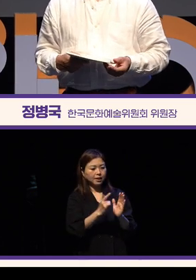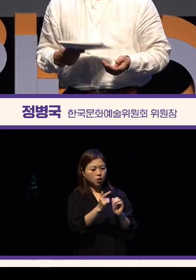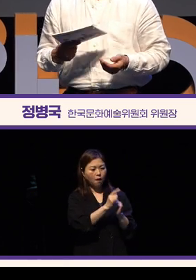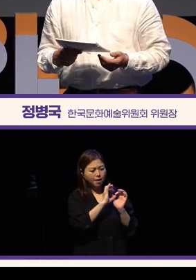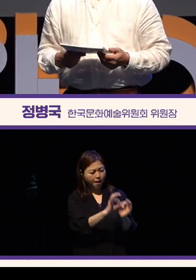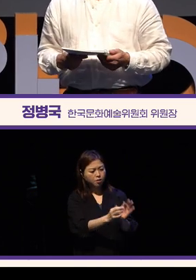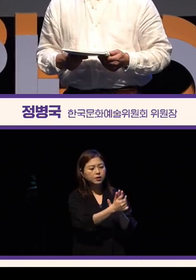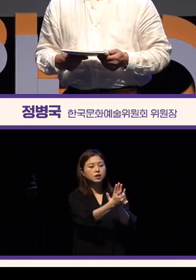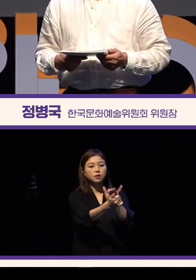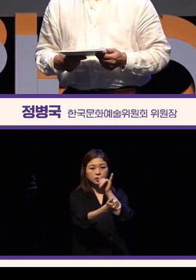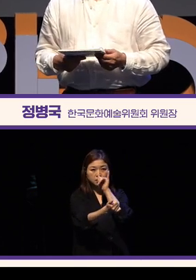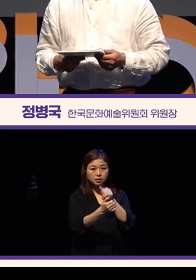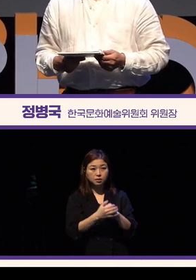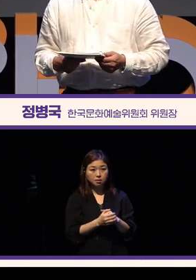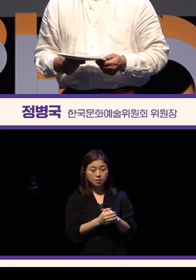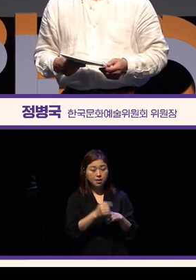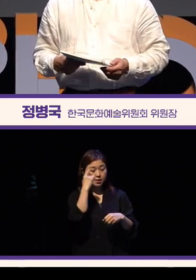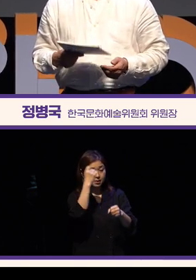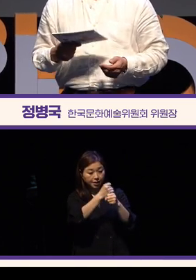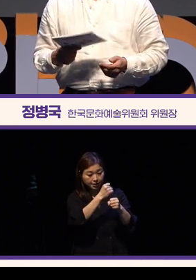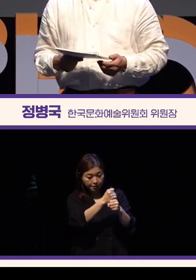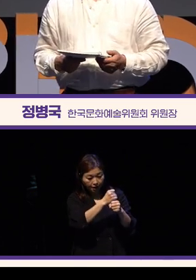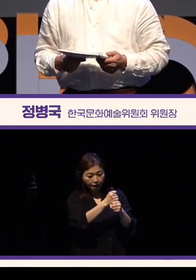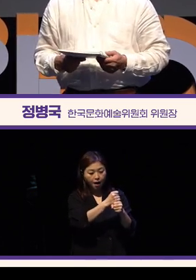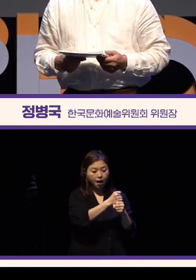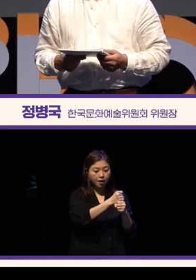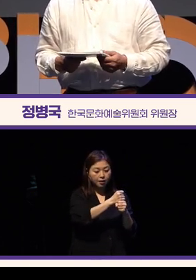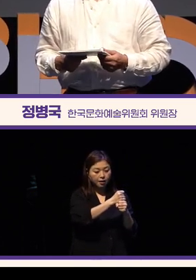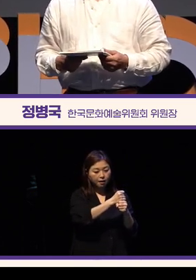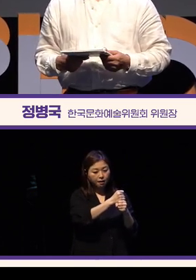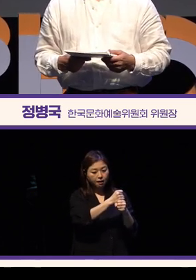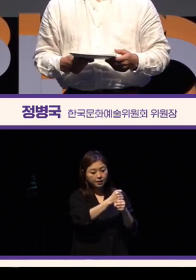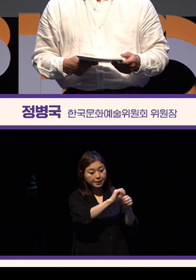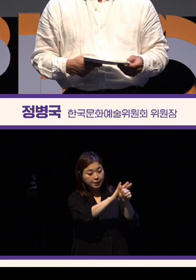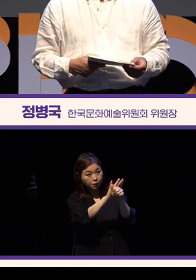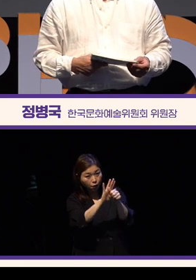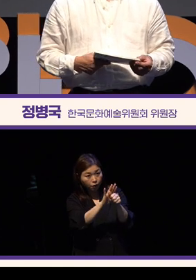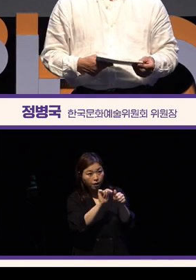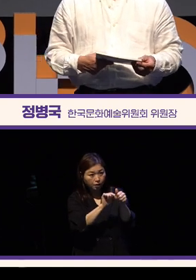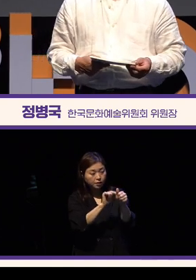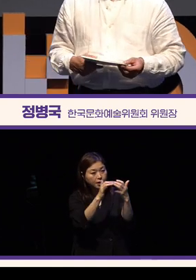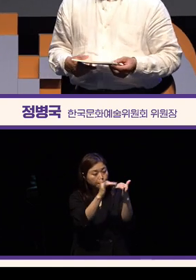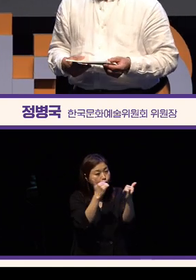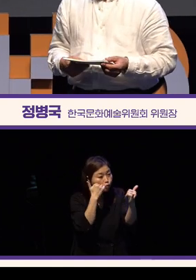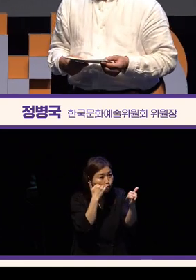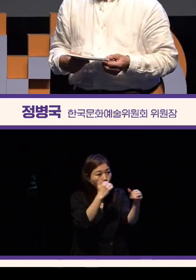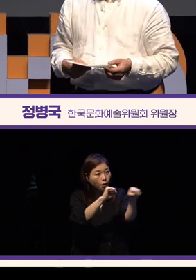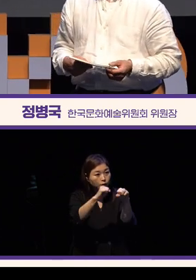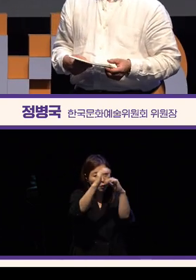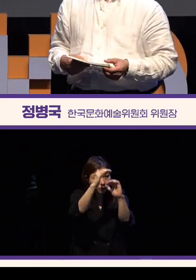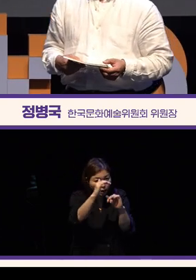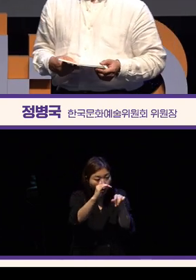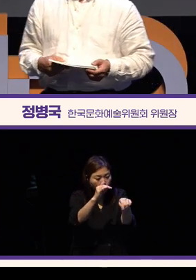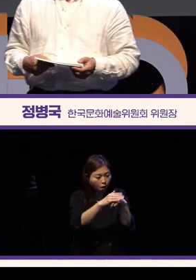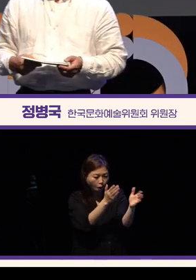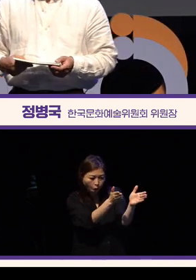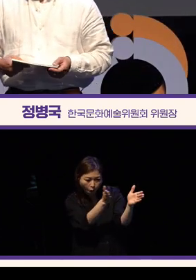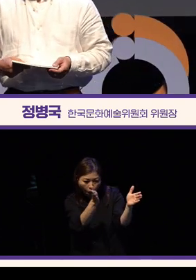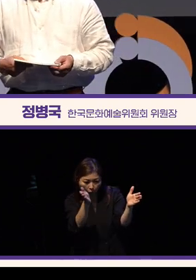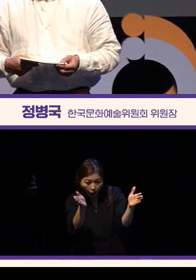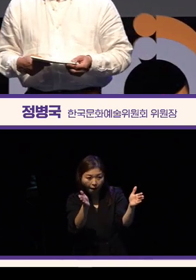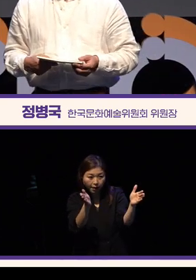것입니다. 창작의 과정 사업을 통해서 다양한 지원 대상과 활동 내용을 폭넓게 수용을